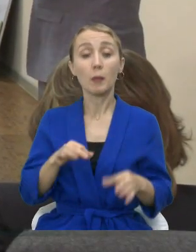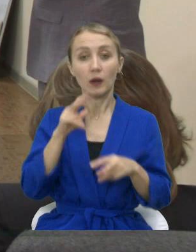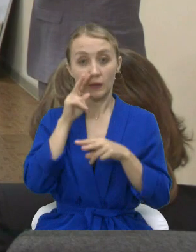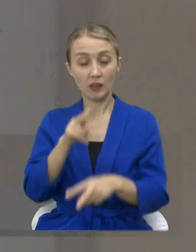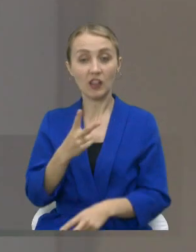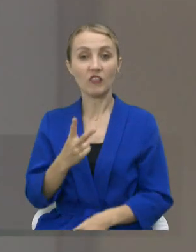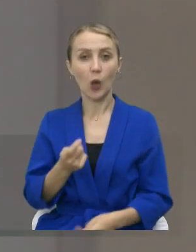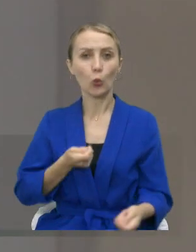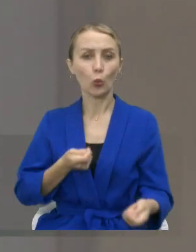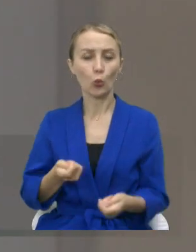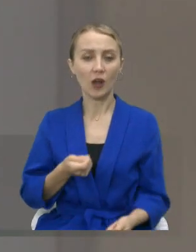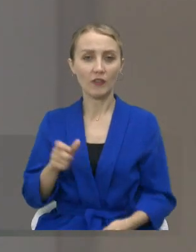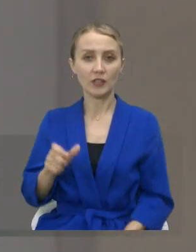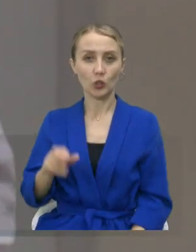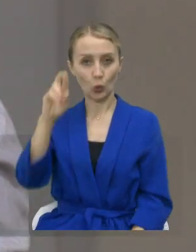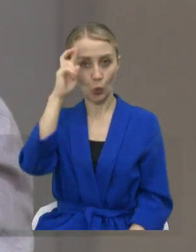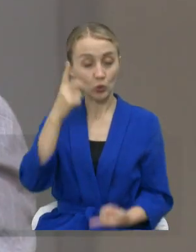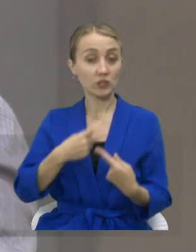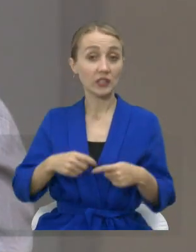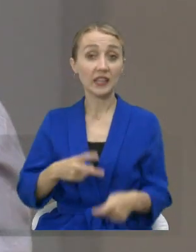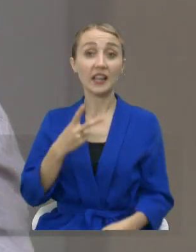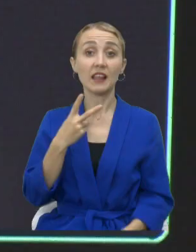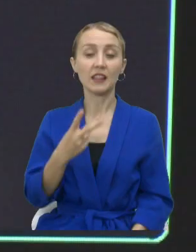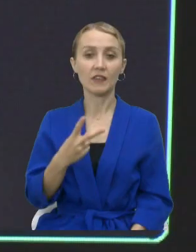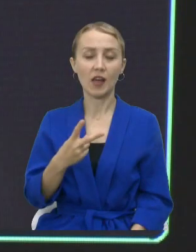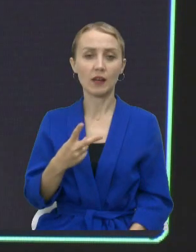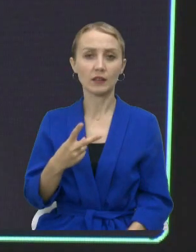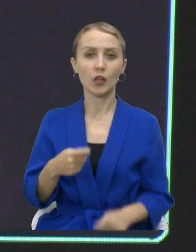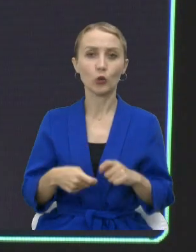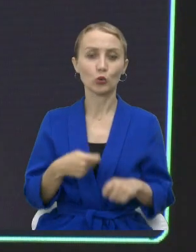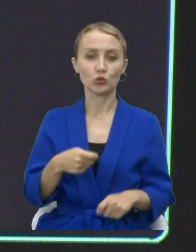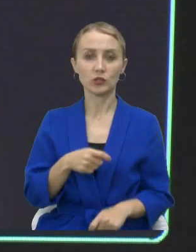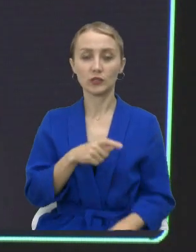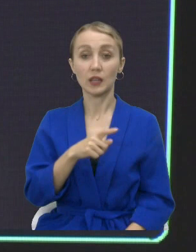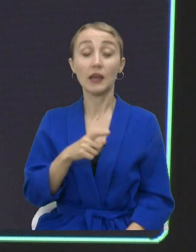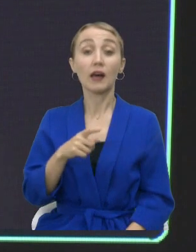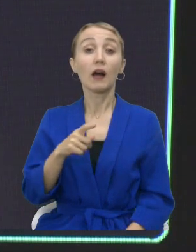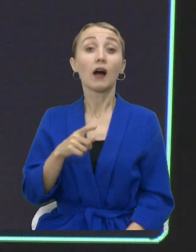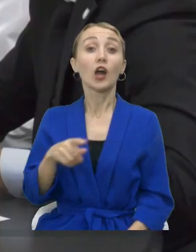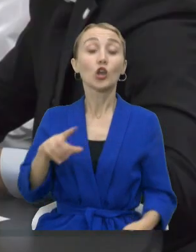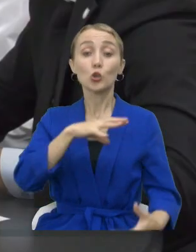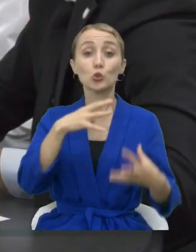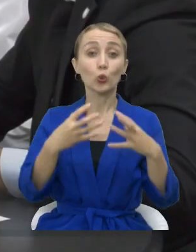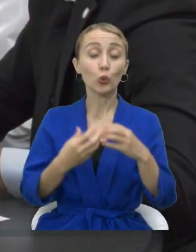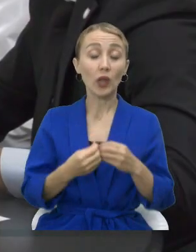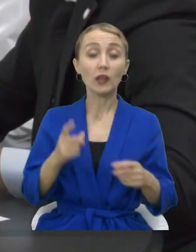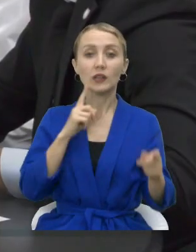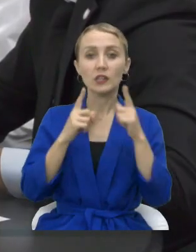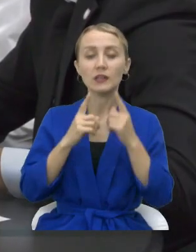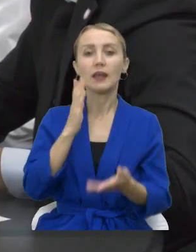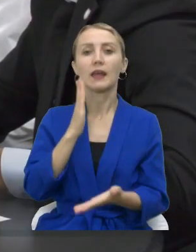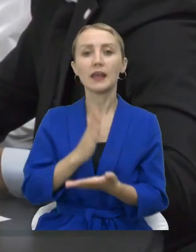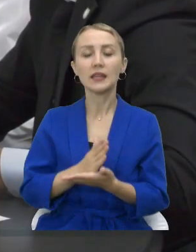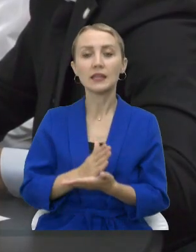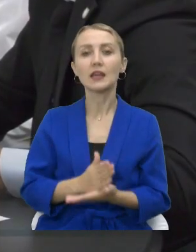2 руководителя государственных органов, 2 за иные нарушения. По результатам рассмотрения Советом по этике вынесены